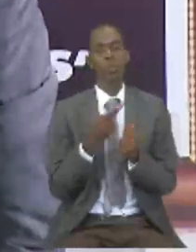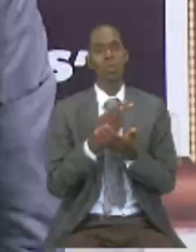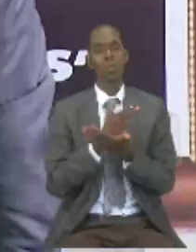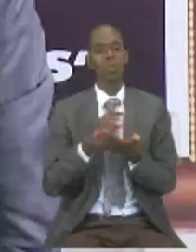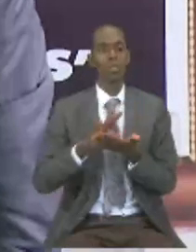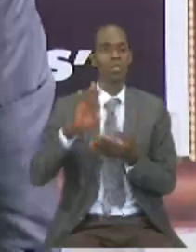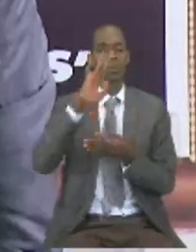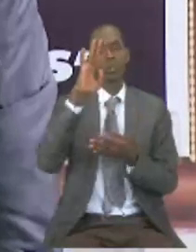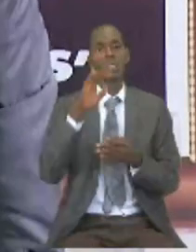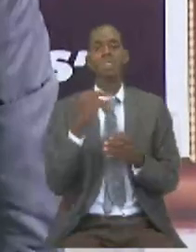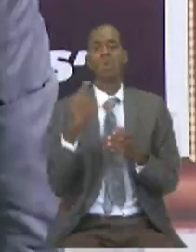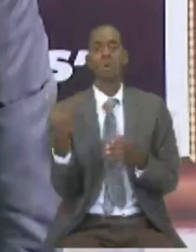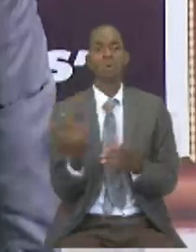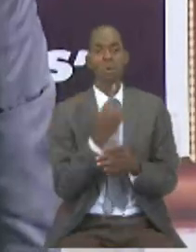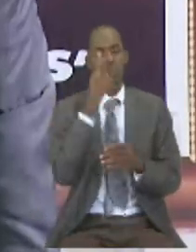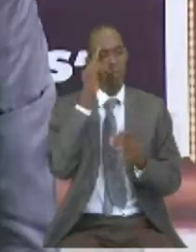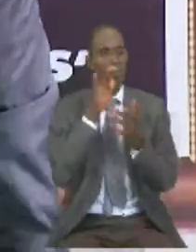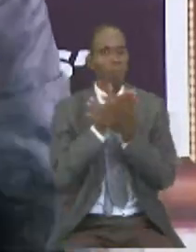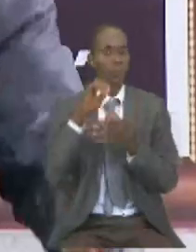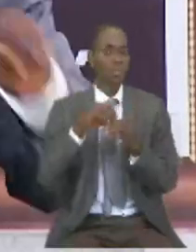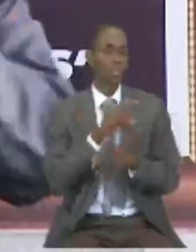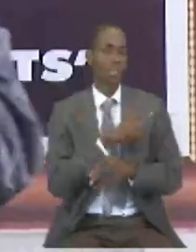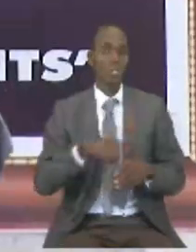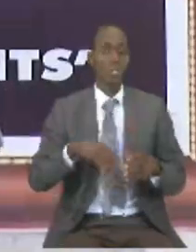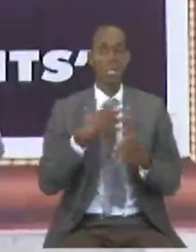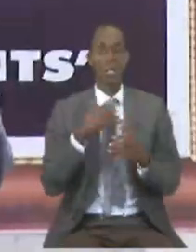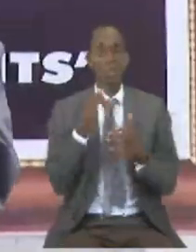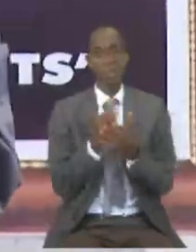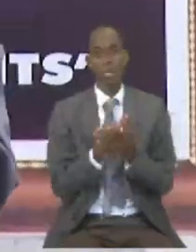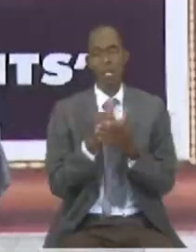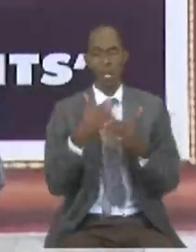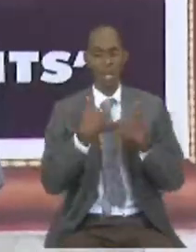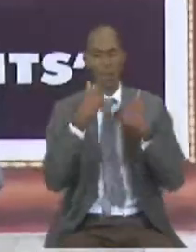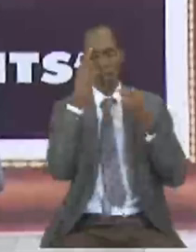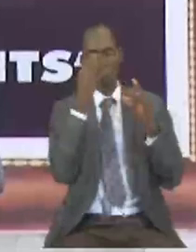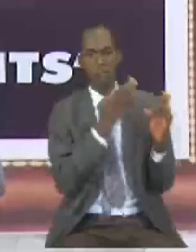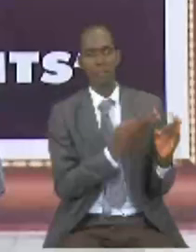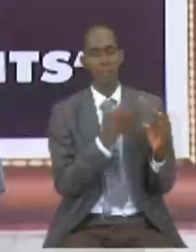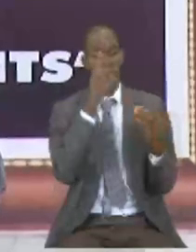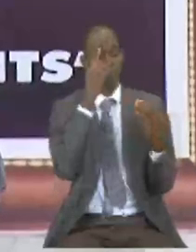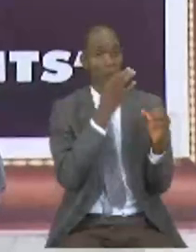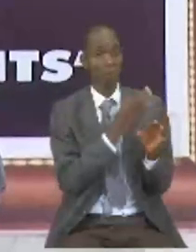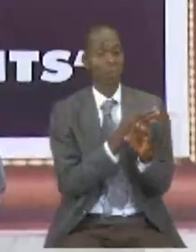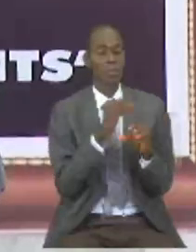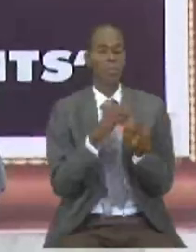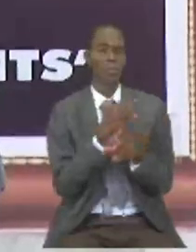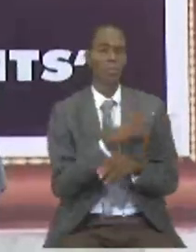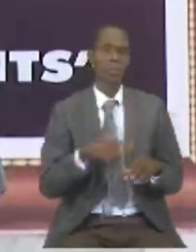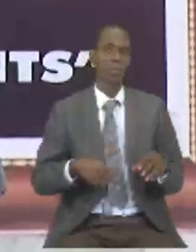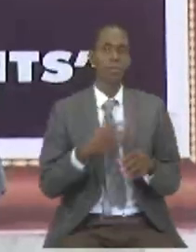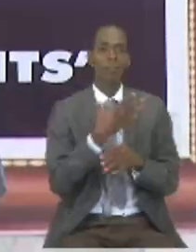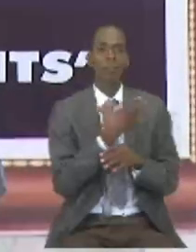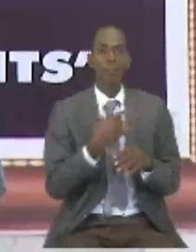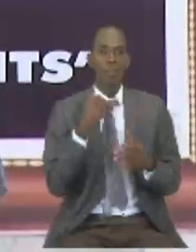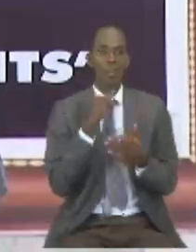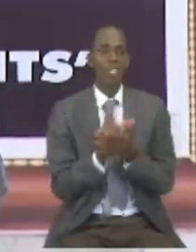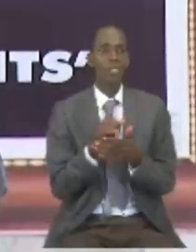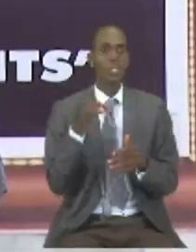Saint-Esprit. À chaque fois, il met sa confiance en l'Éternel, cette foi dans l'Éternel, voyons ce que cela génère. Verset